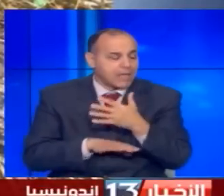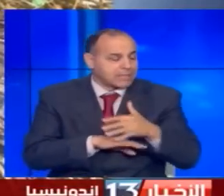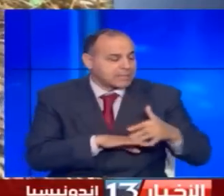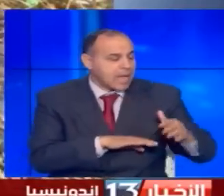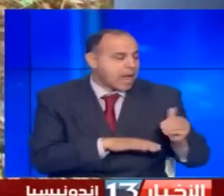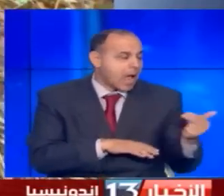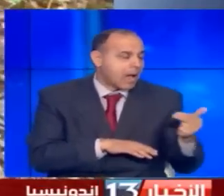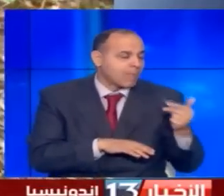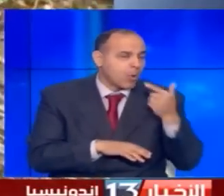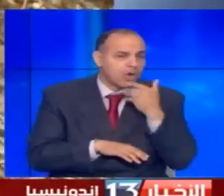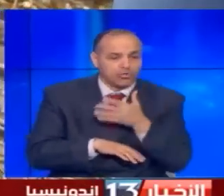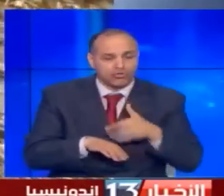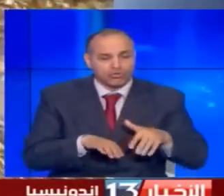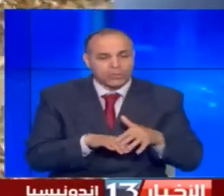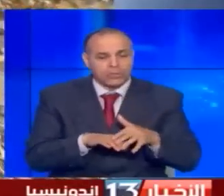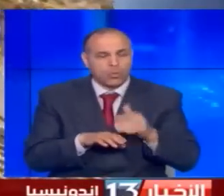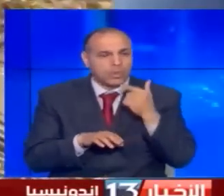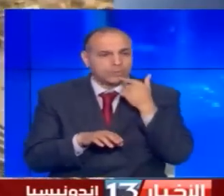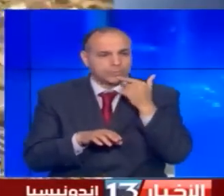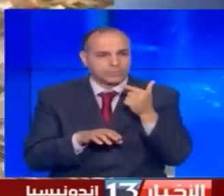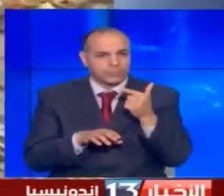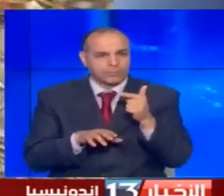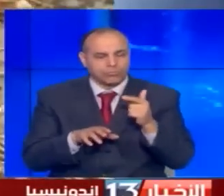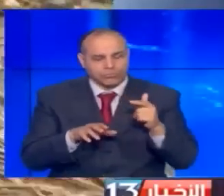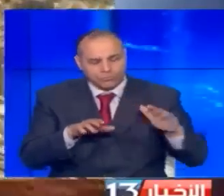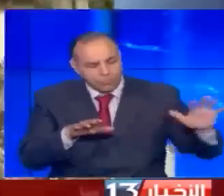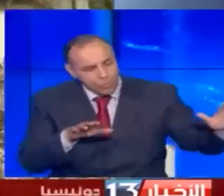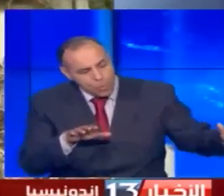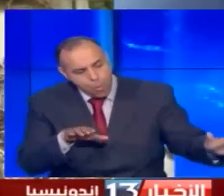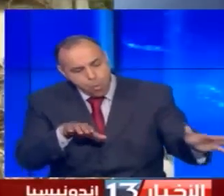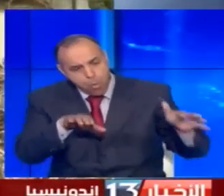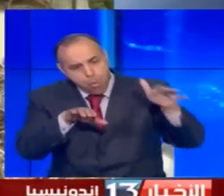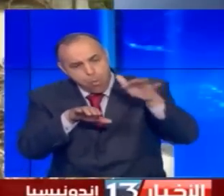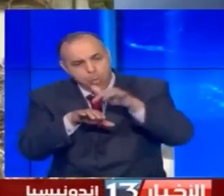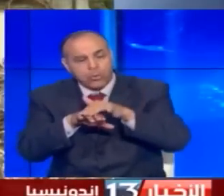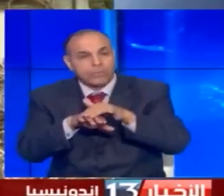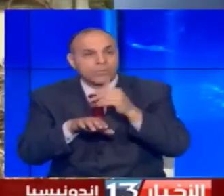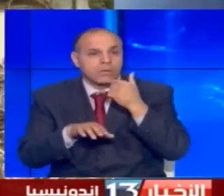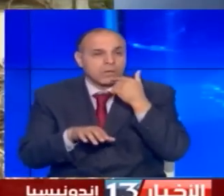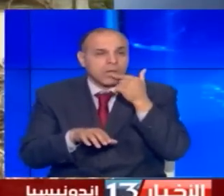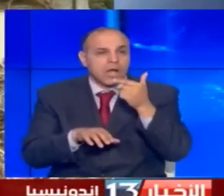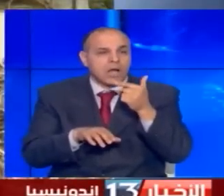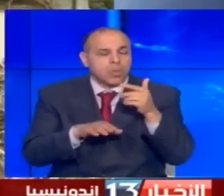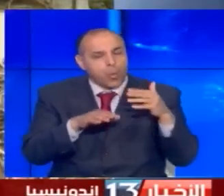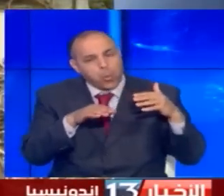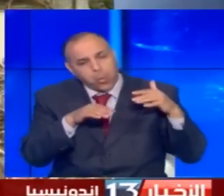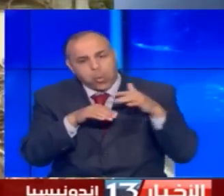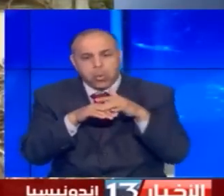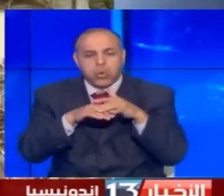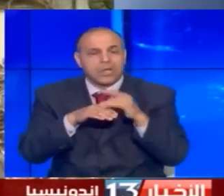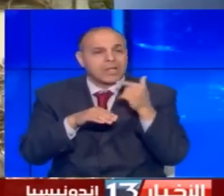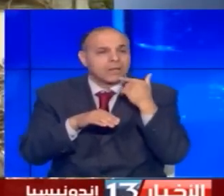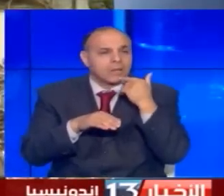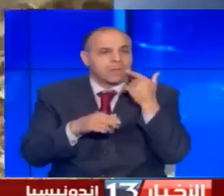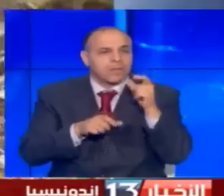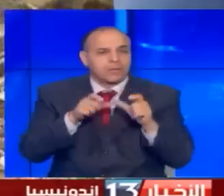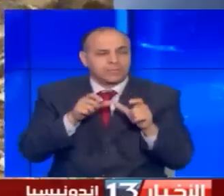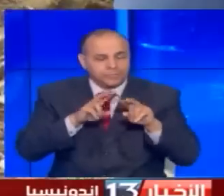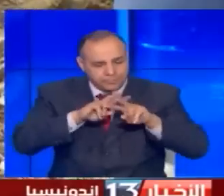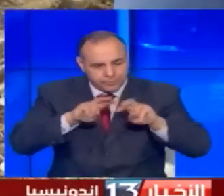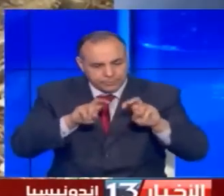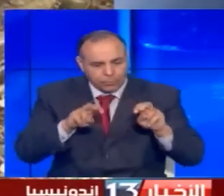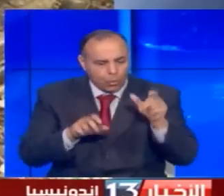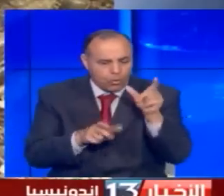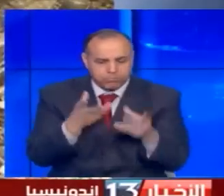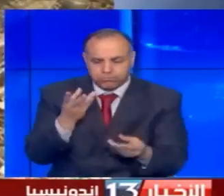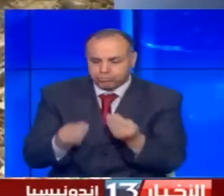الغربي لجزيرة جاوا المدمر جراء سلسلة أمواج المد العاتية التي اجتاحتها تكثفت جهود البحث عن